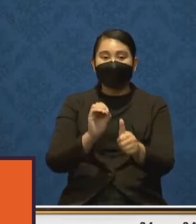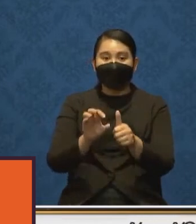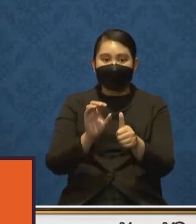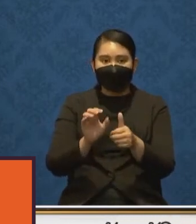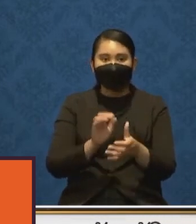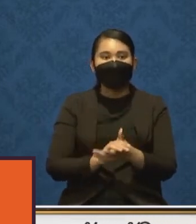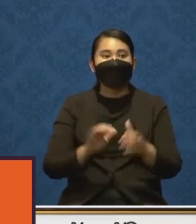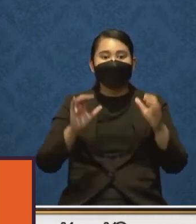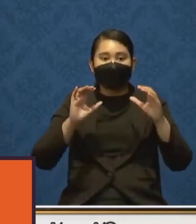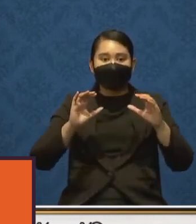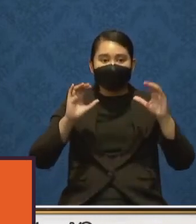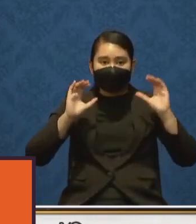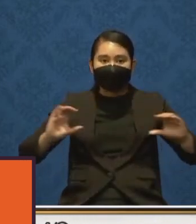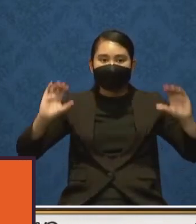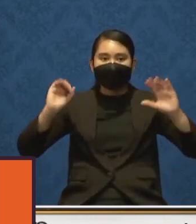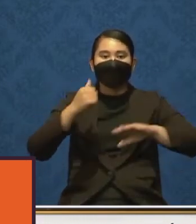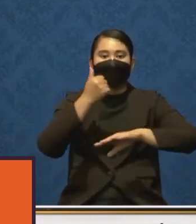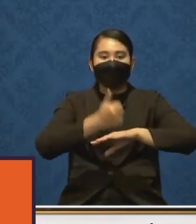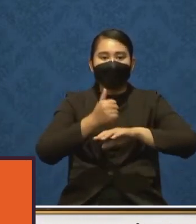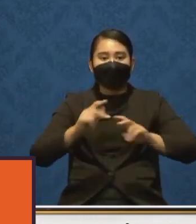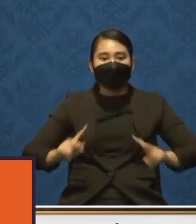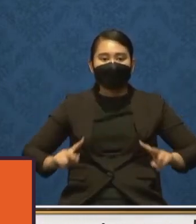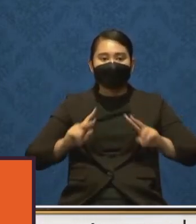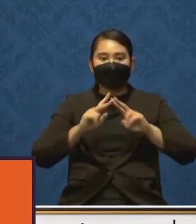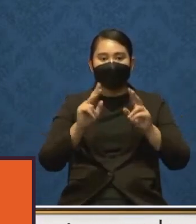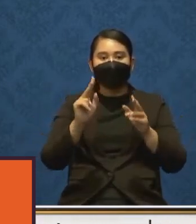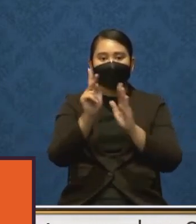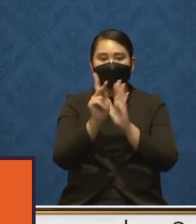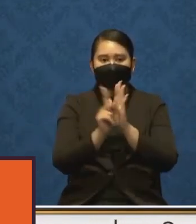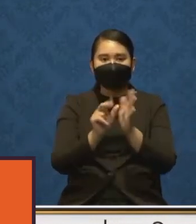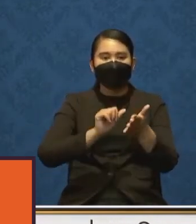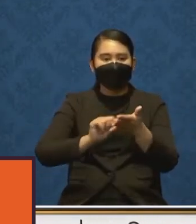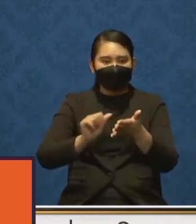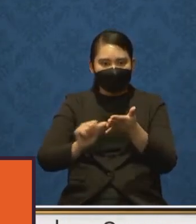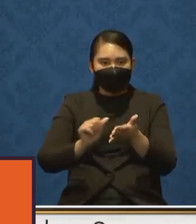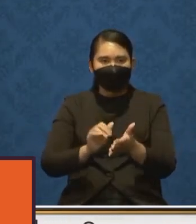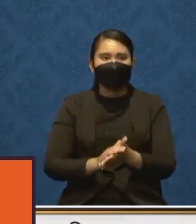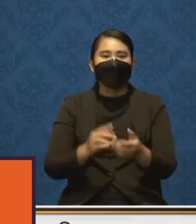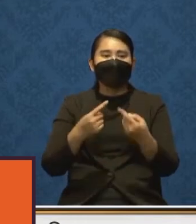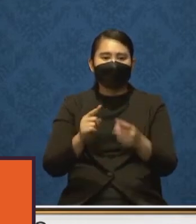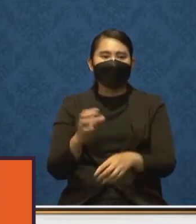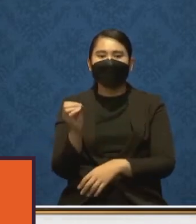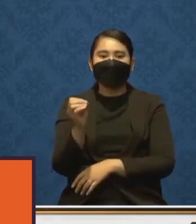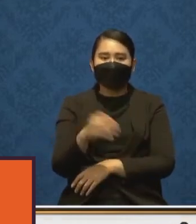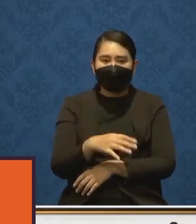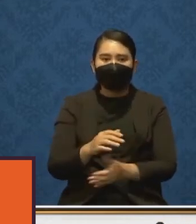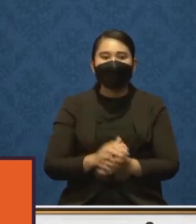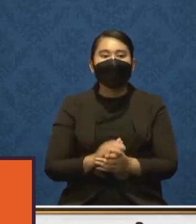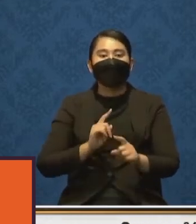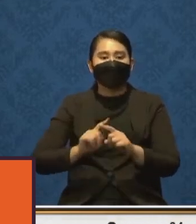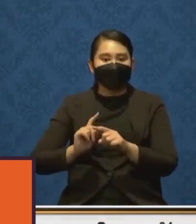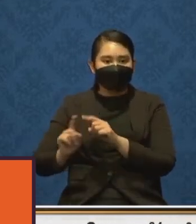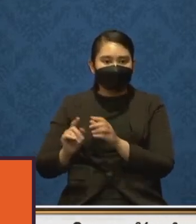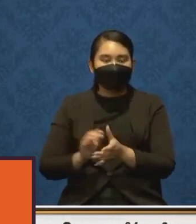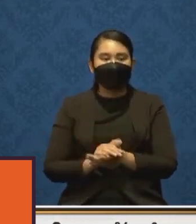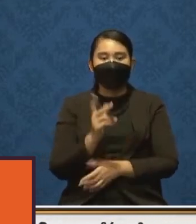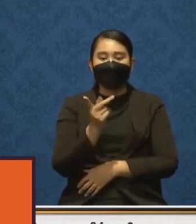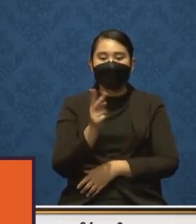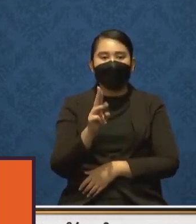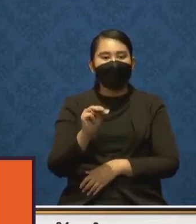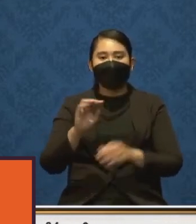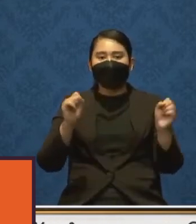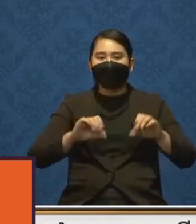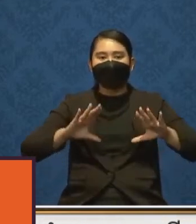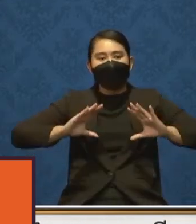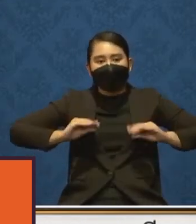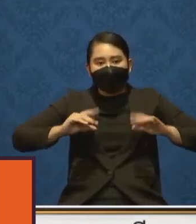รัฐมลตรีเพื่อจะก๊้ disasters seminar ก็ปรากฎว่าโนตีกบบางละค.ร.ม.อาจะไมเหนดวยบ้าง